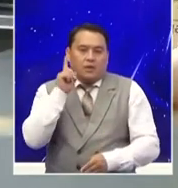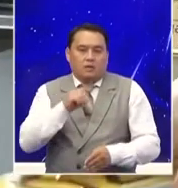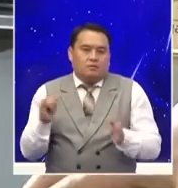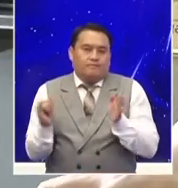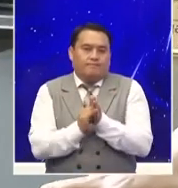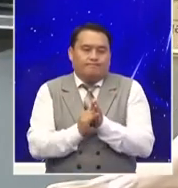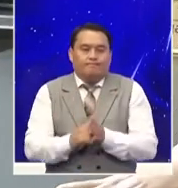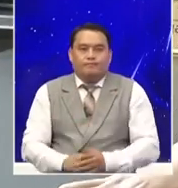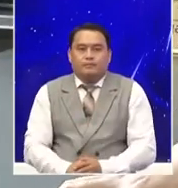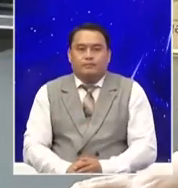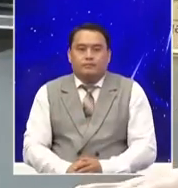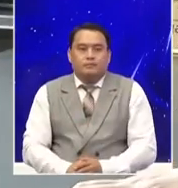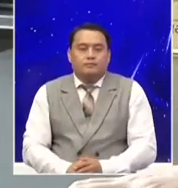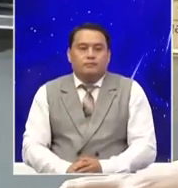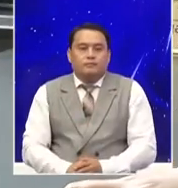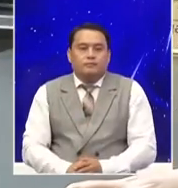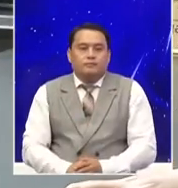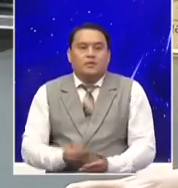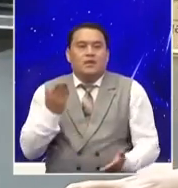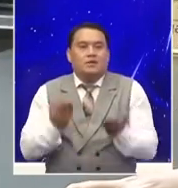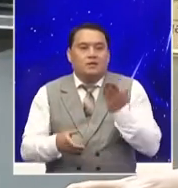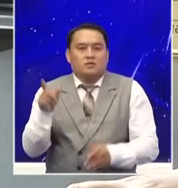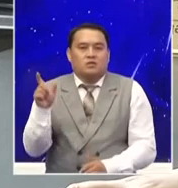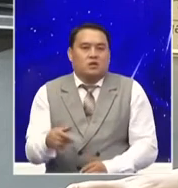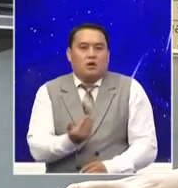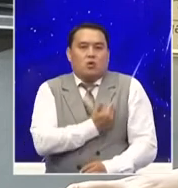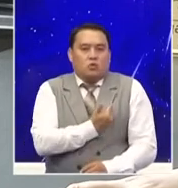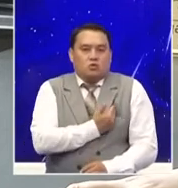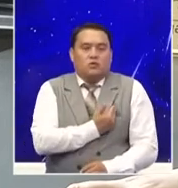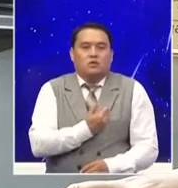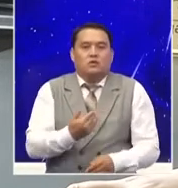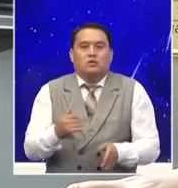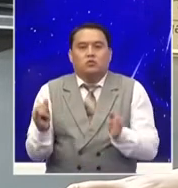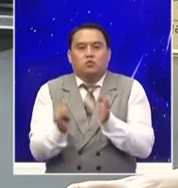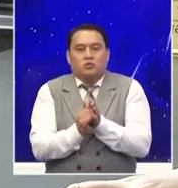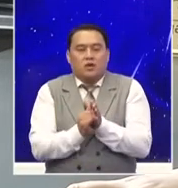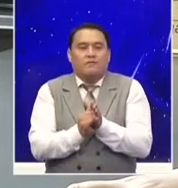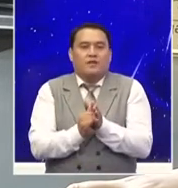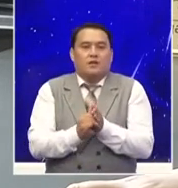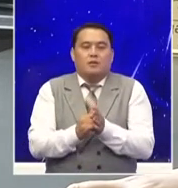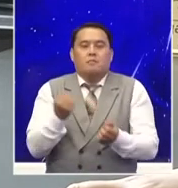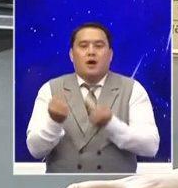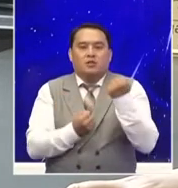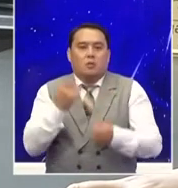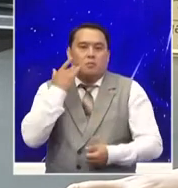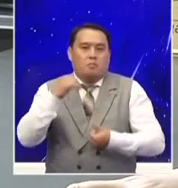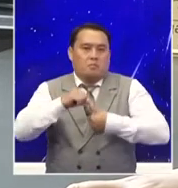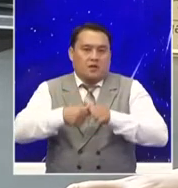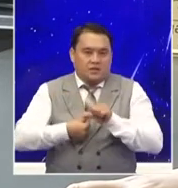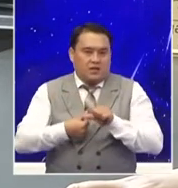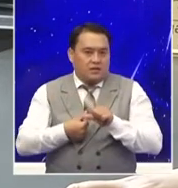регистрации. Если гражданин захочет регистрировать свою автомашину на постоянный